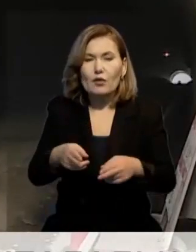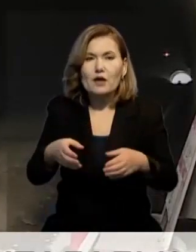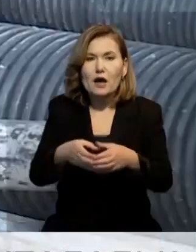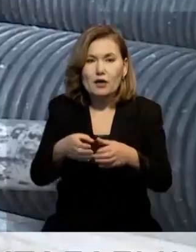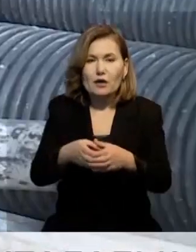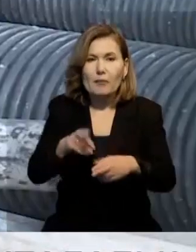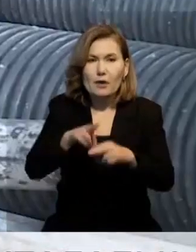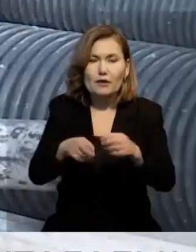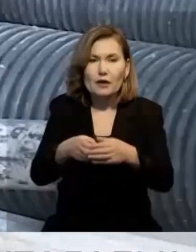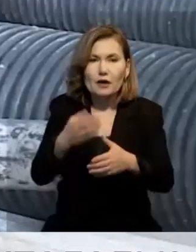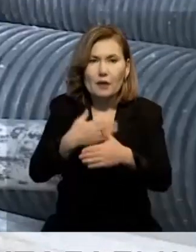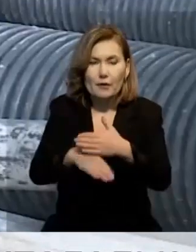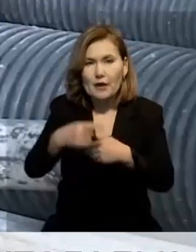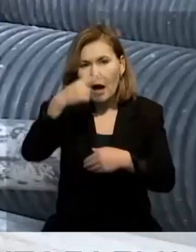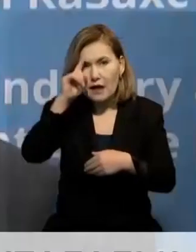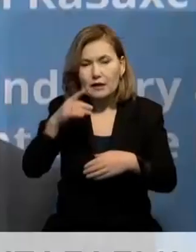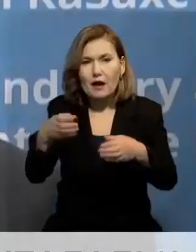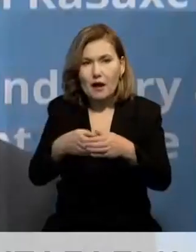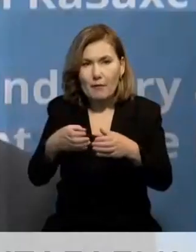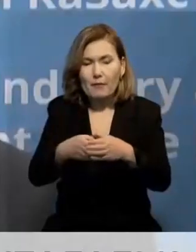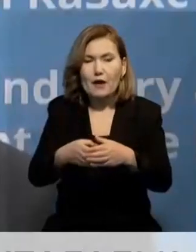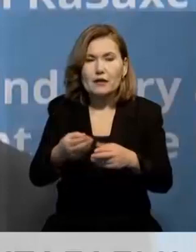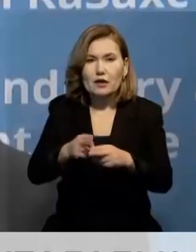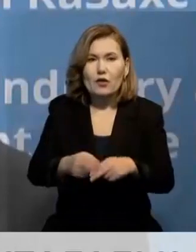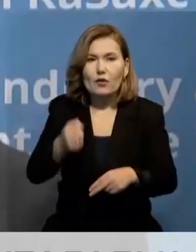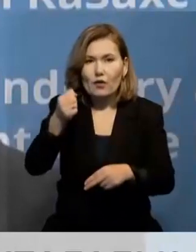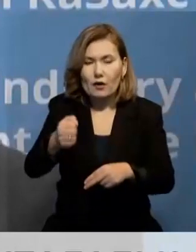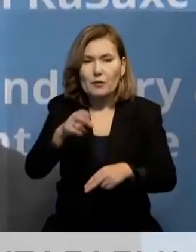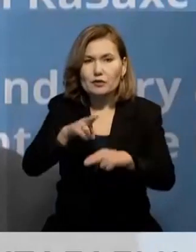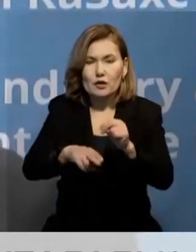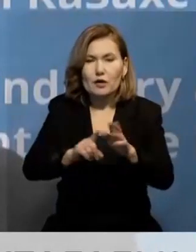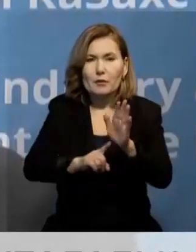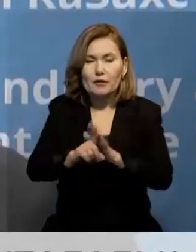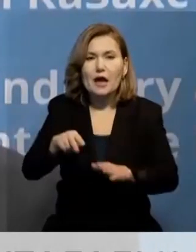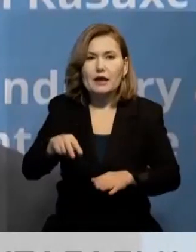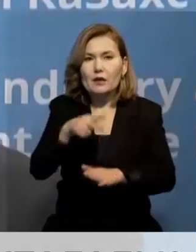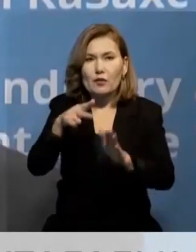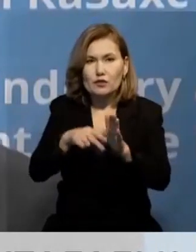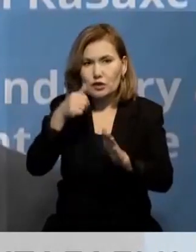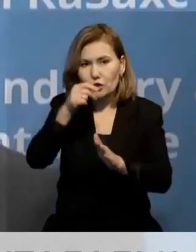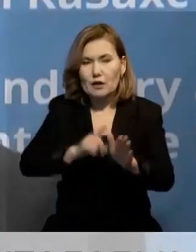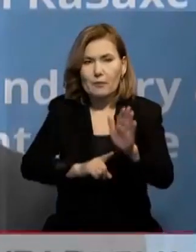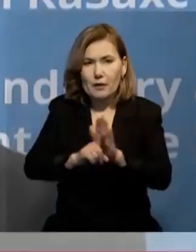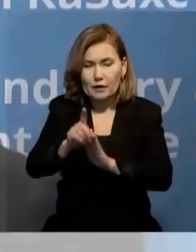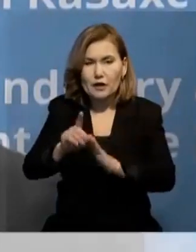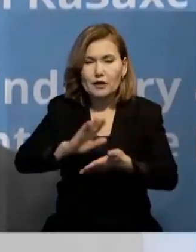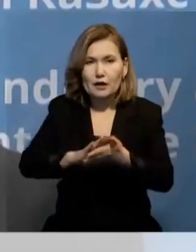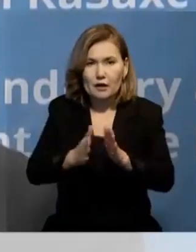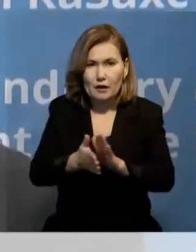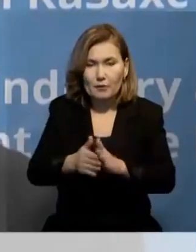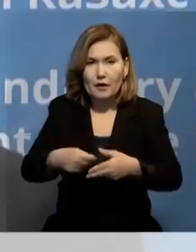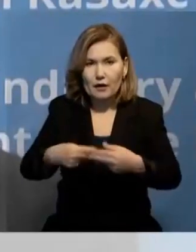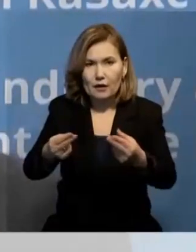ойнатылған тендерді әзербайжандық компания жеңіп алған. Бұл компания 2018 жылы бастады. Шарт бойынша